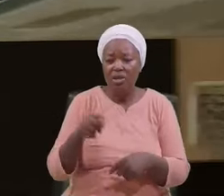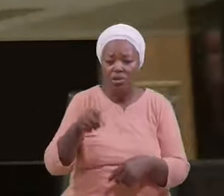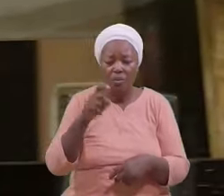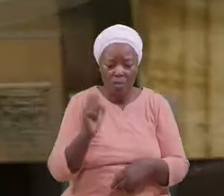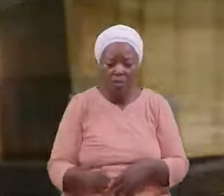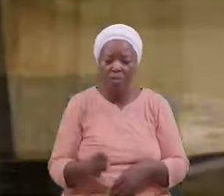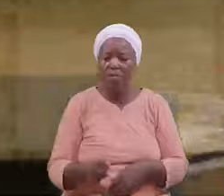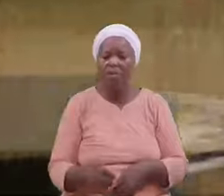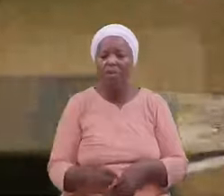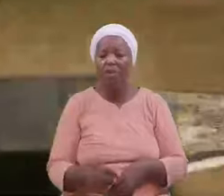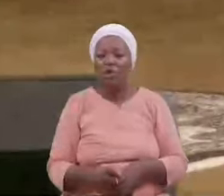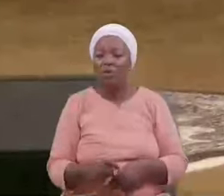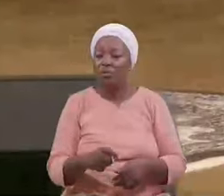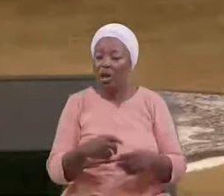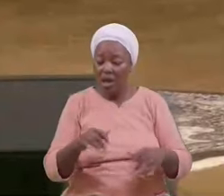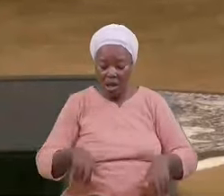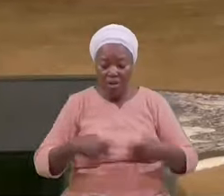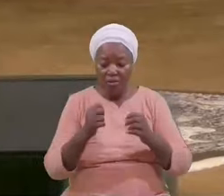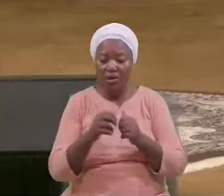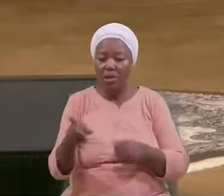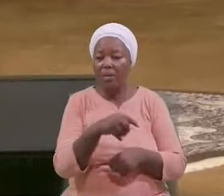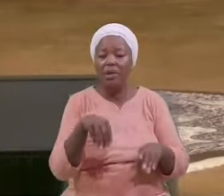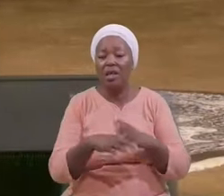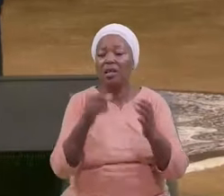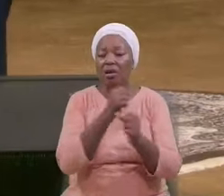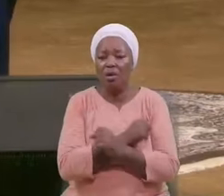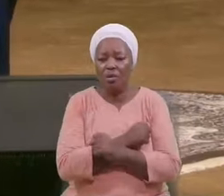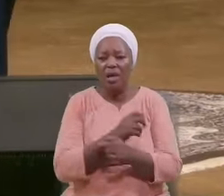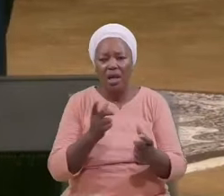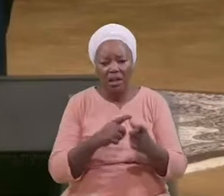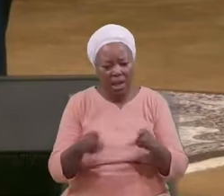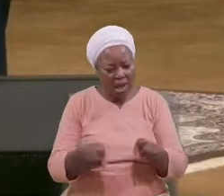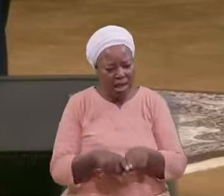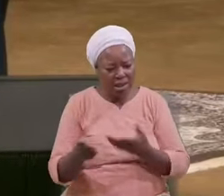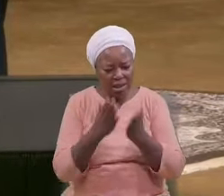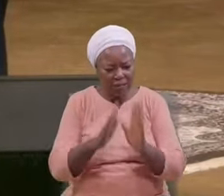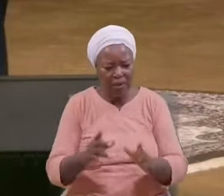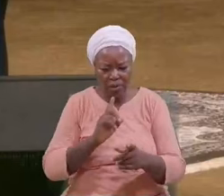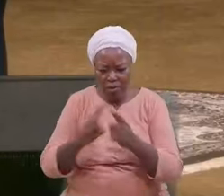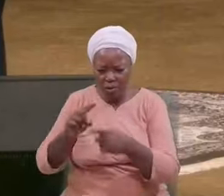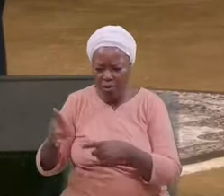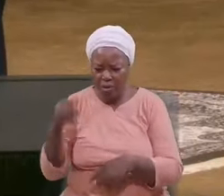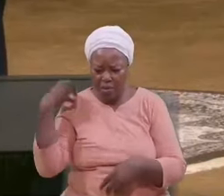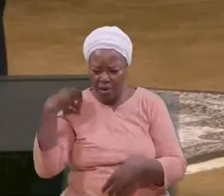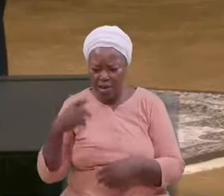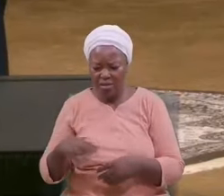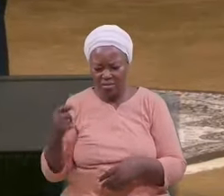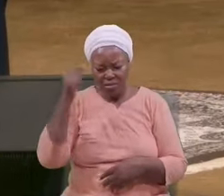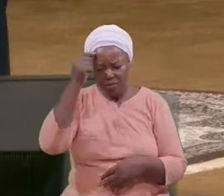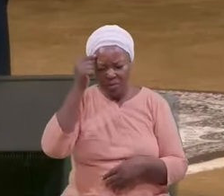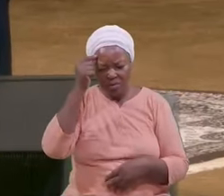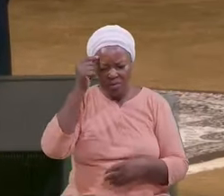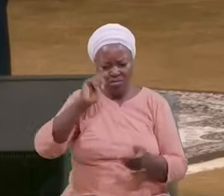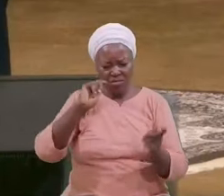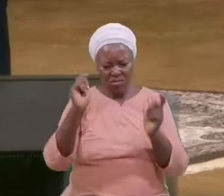amour. » Et comme on lui a parlé, ses pensées ont changé. Est-ce que vous pouvez parler